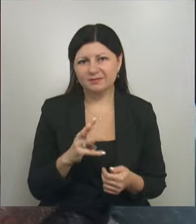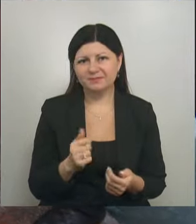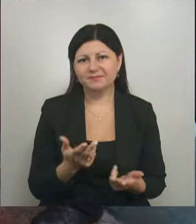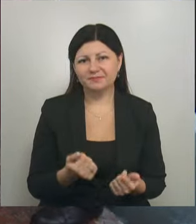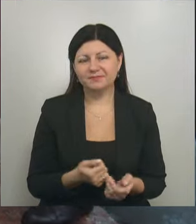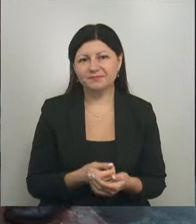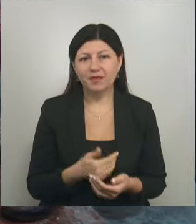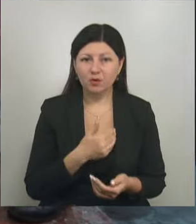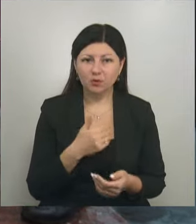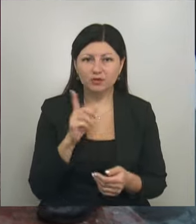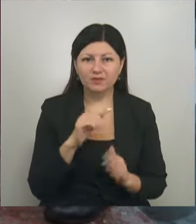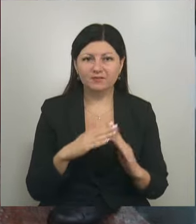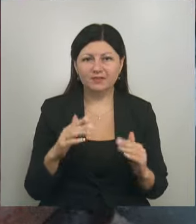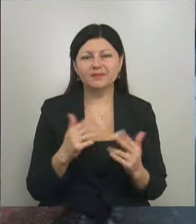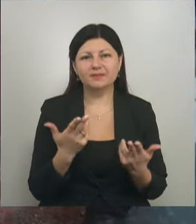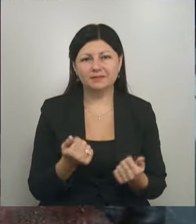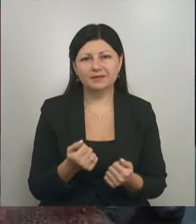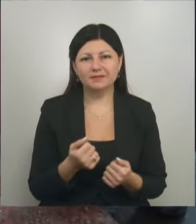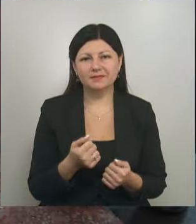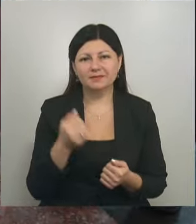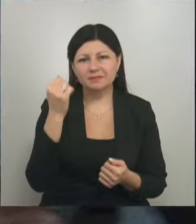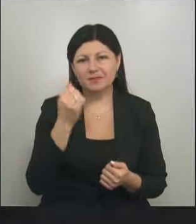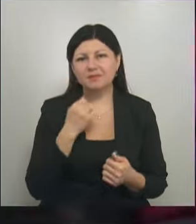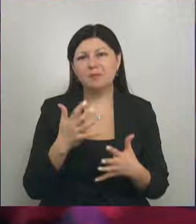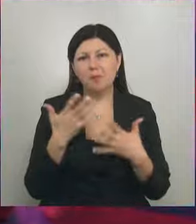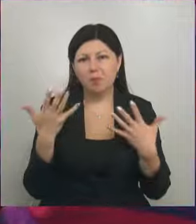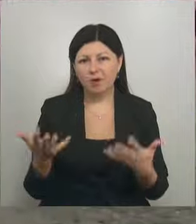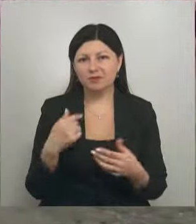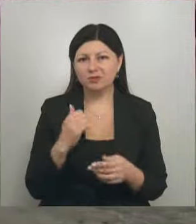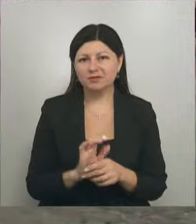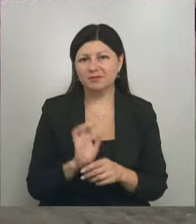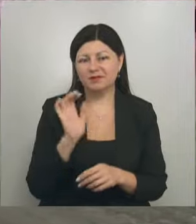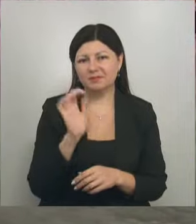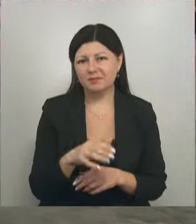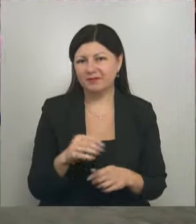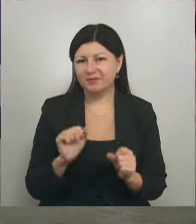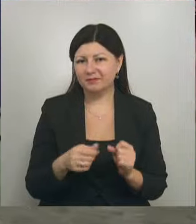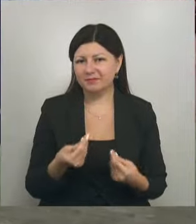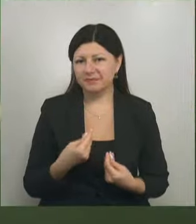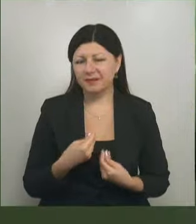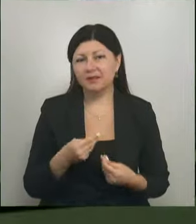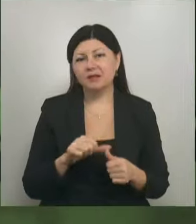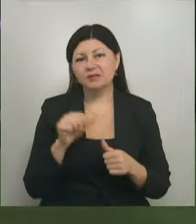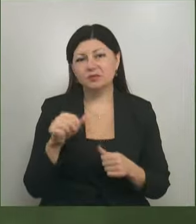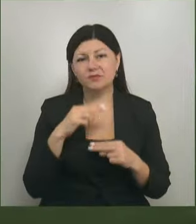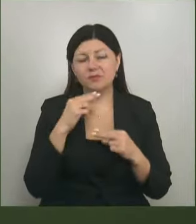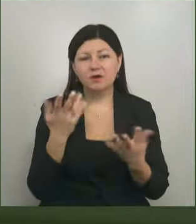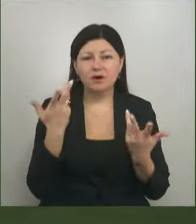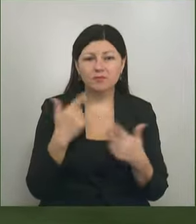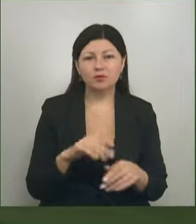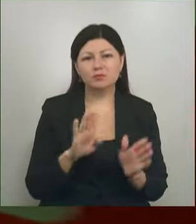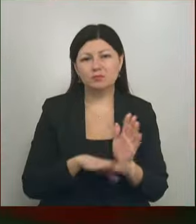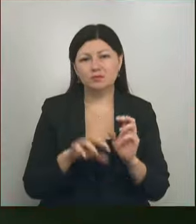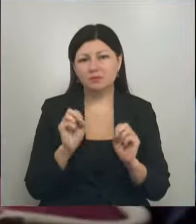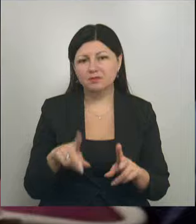Ты хочешь лагерь? Да. Спасибо большое, что нас отправляют. Да. Особое внимание – комфорту и безопасности в